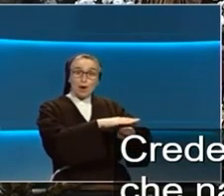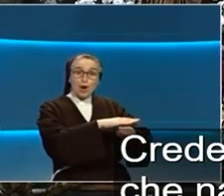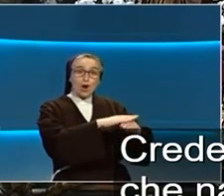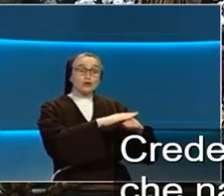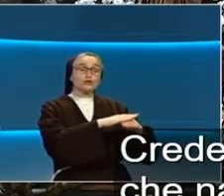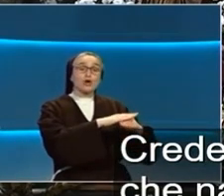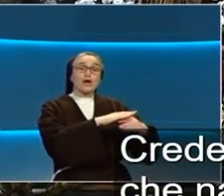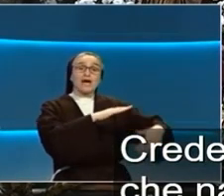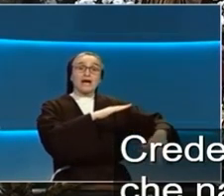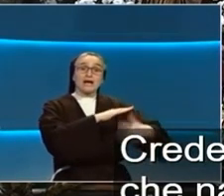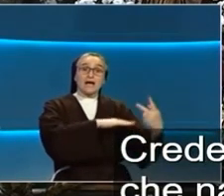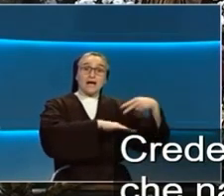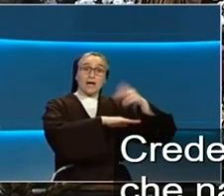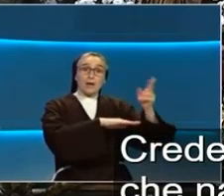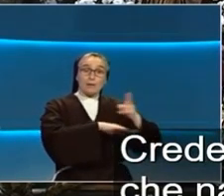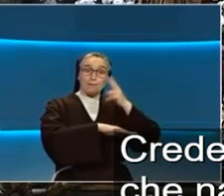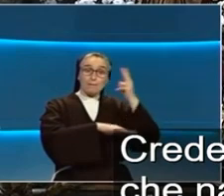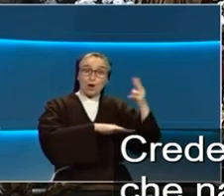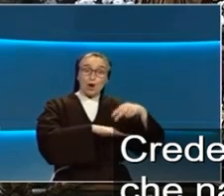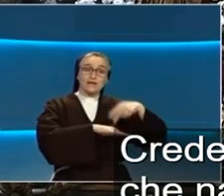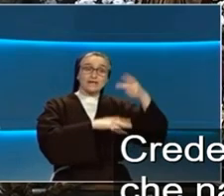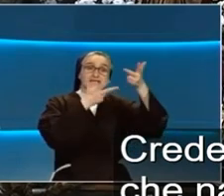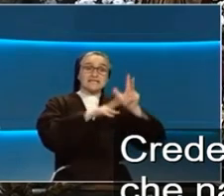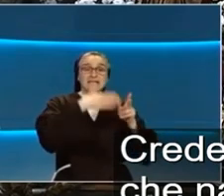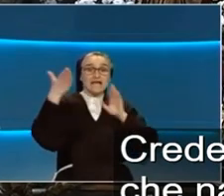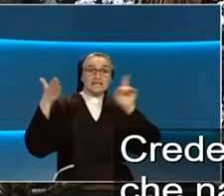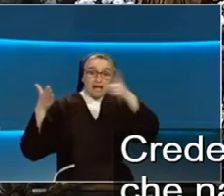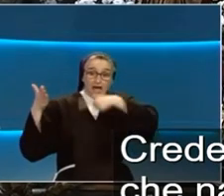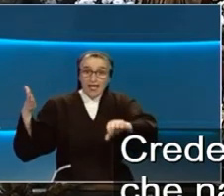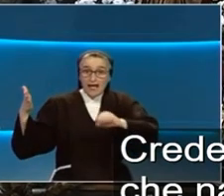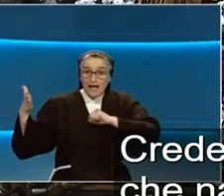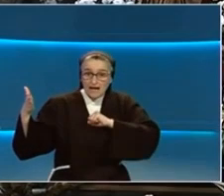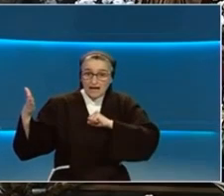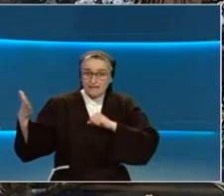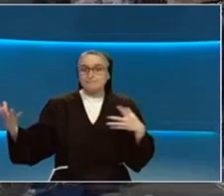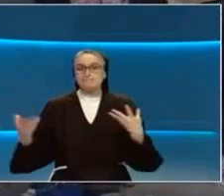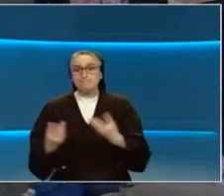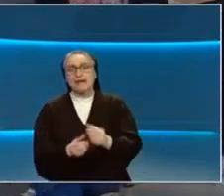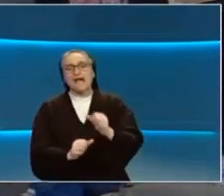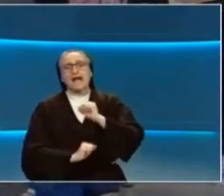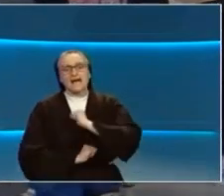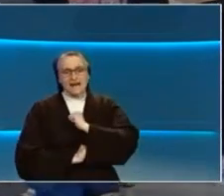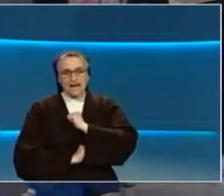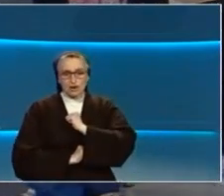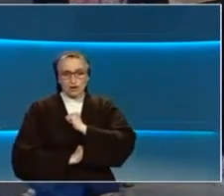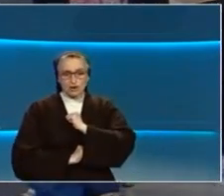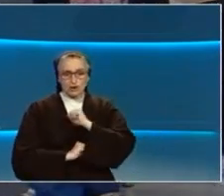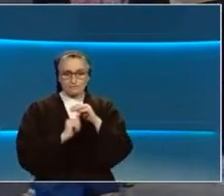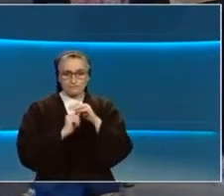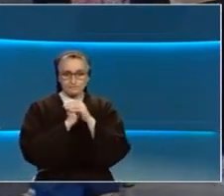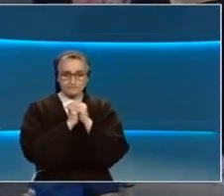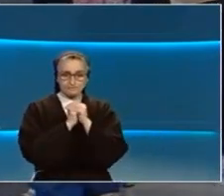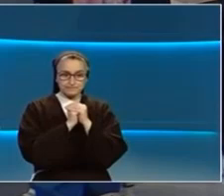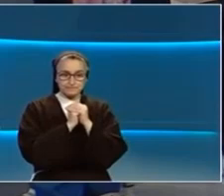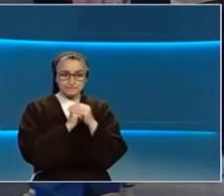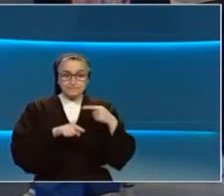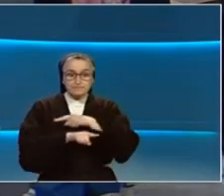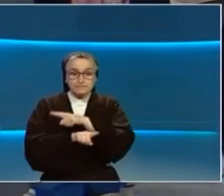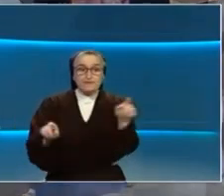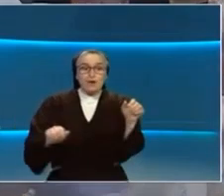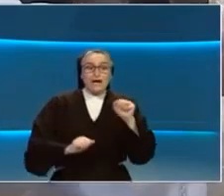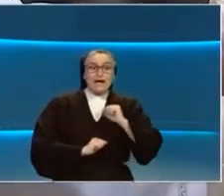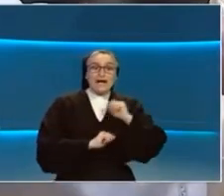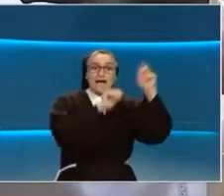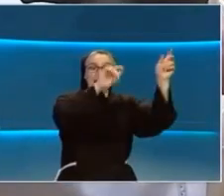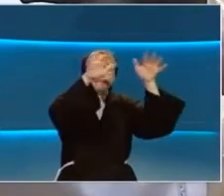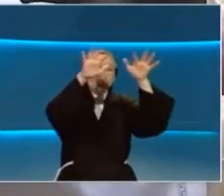è risuscitato dai morti e siede alla destra del Padre. Credo. Credete nello